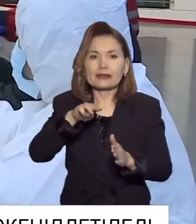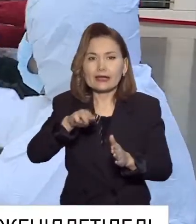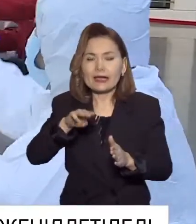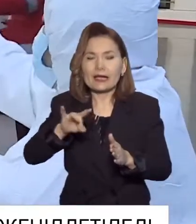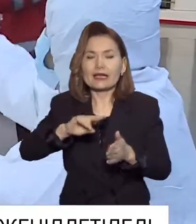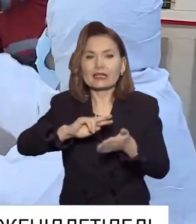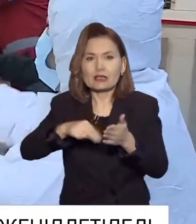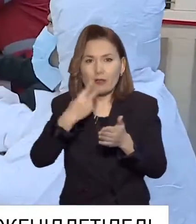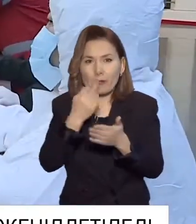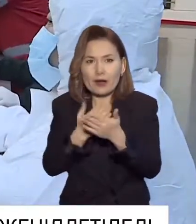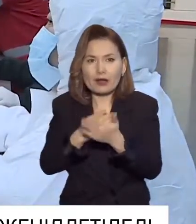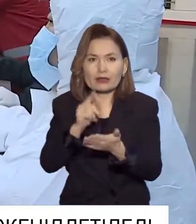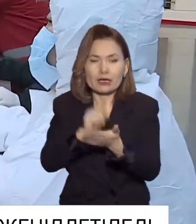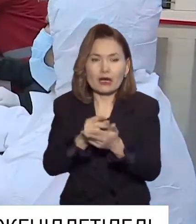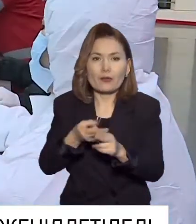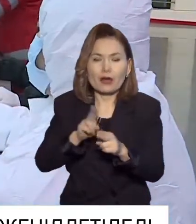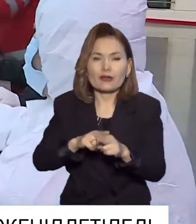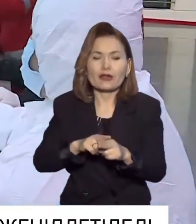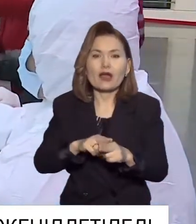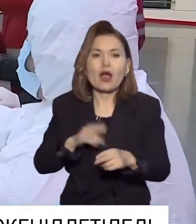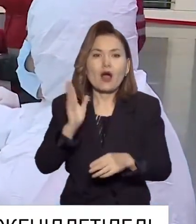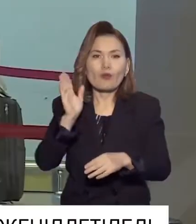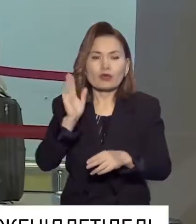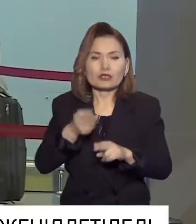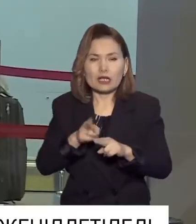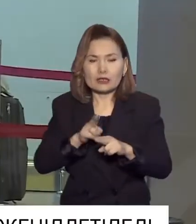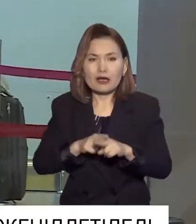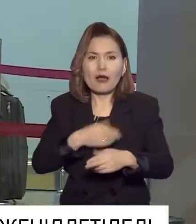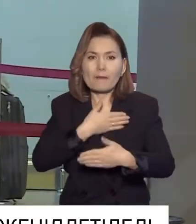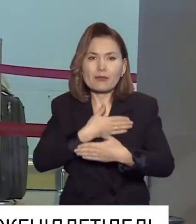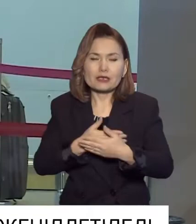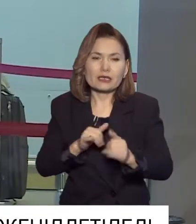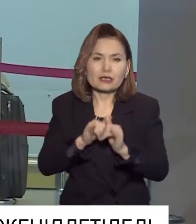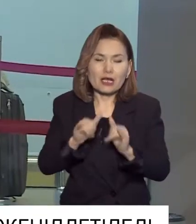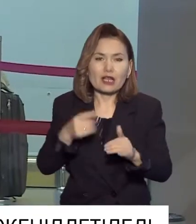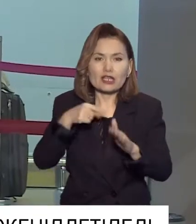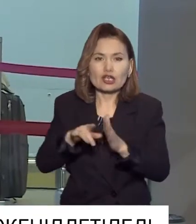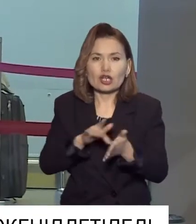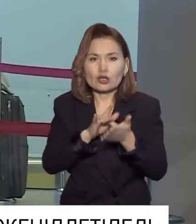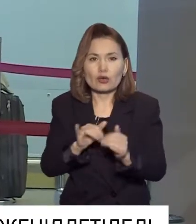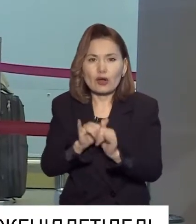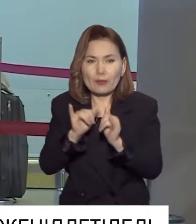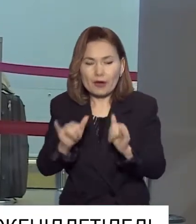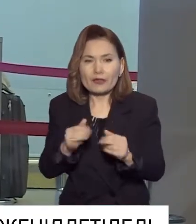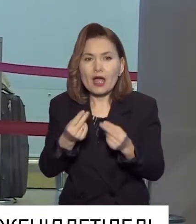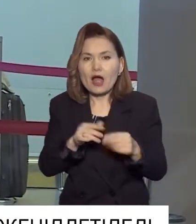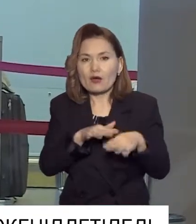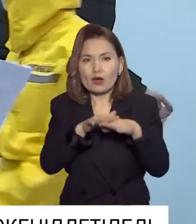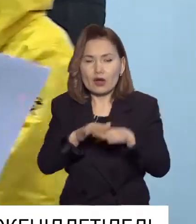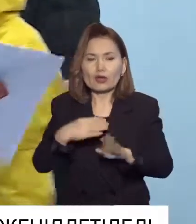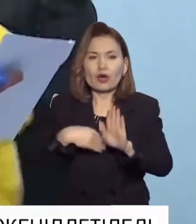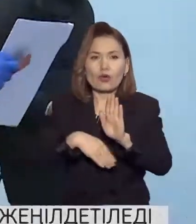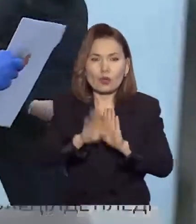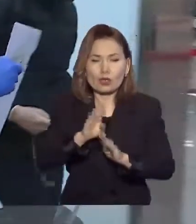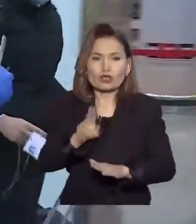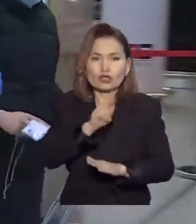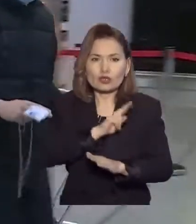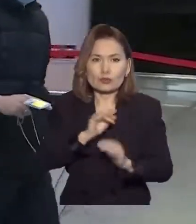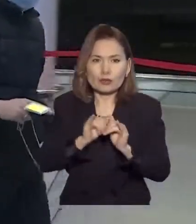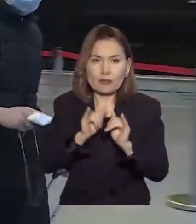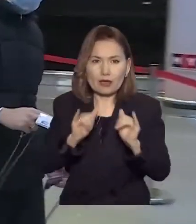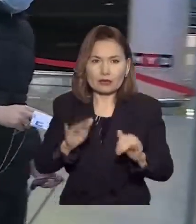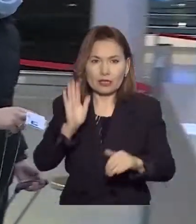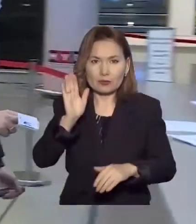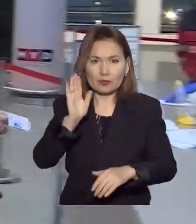міндетті. Айта өтейік, бұл шаралар экономикалық белсенділікті арттыруға, ішкі туризмді дамытуға және инвестициялық ахуалды жақсартуға